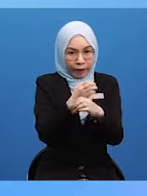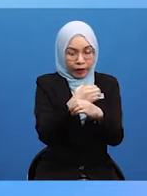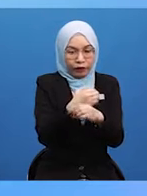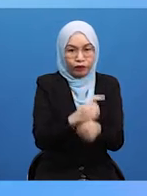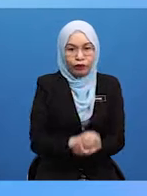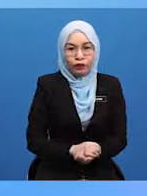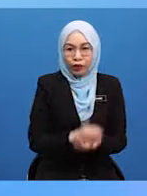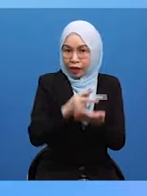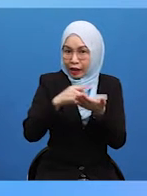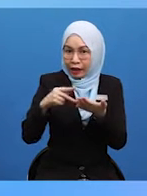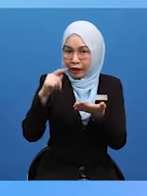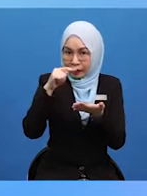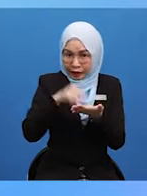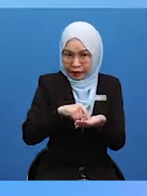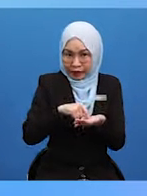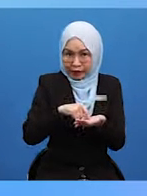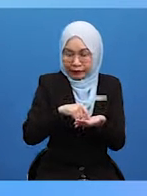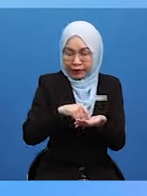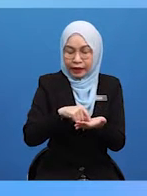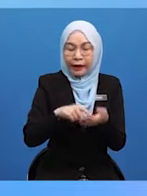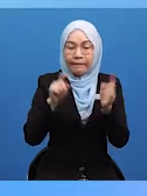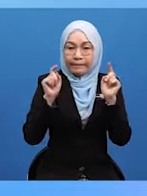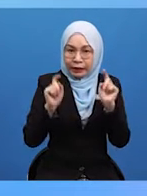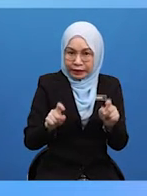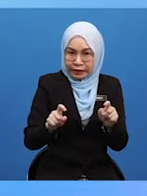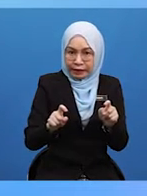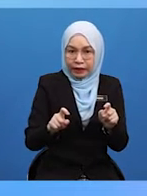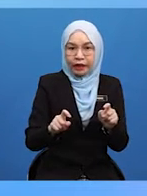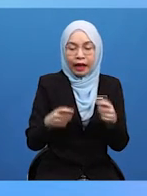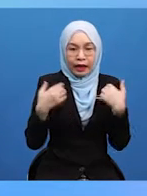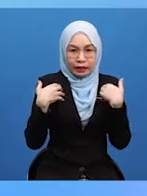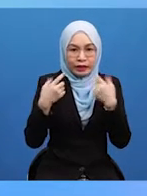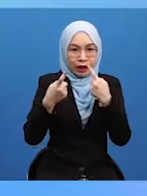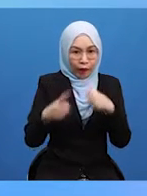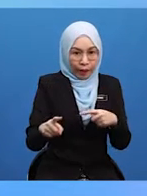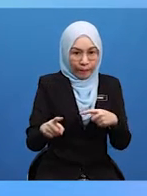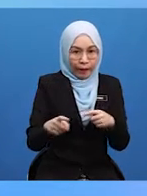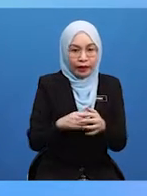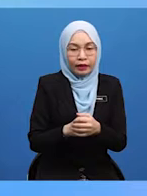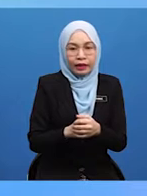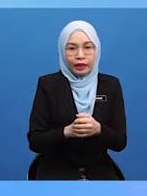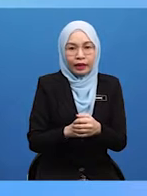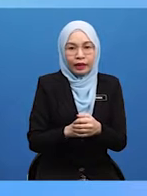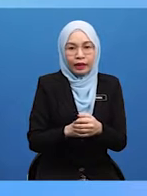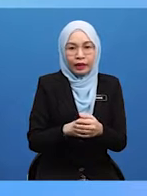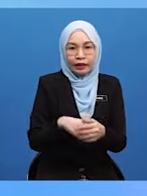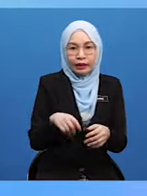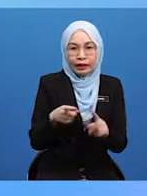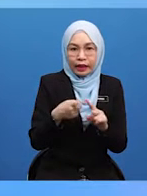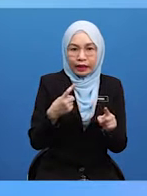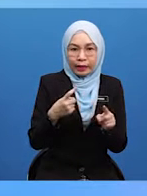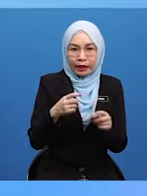esei, pastikan jawapan murid-murid mempunyai fakta,